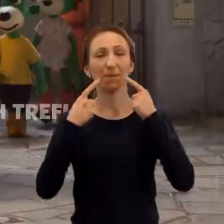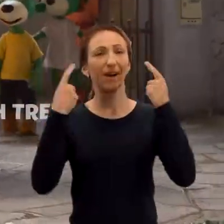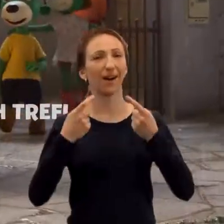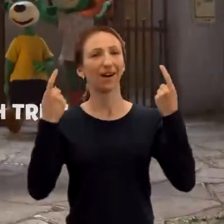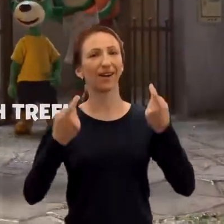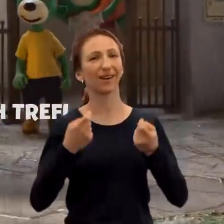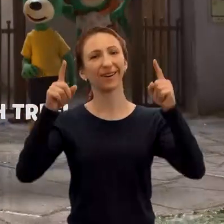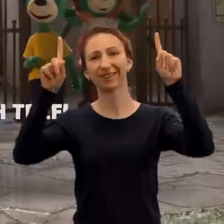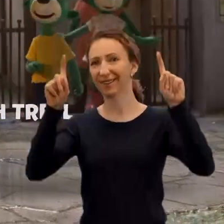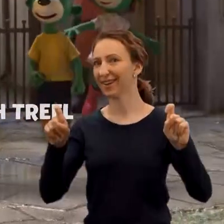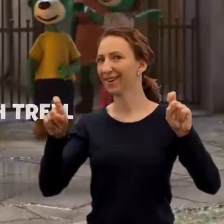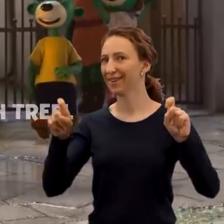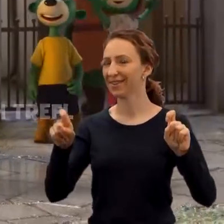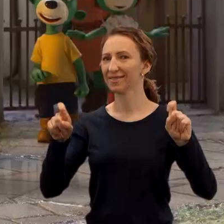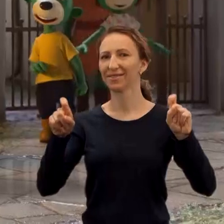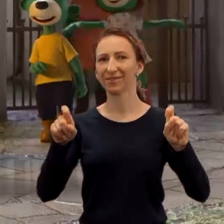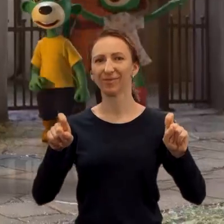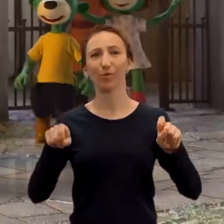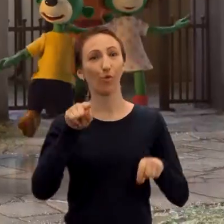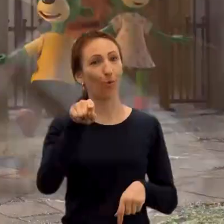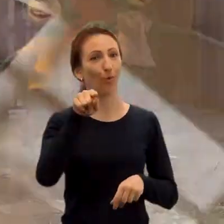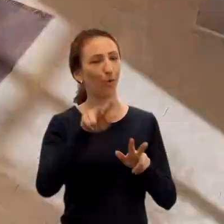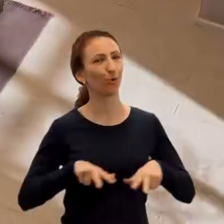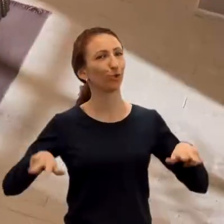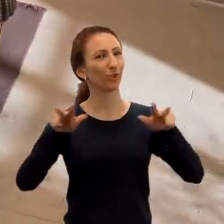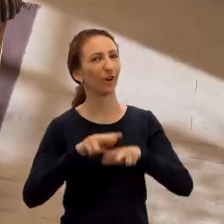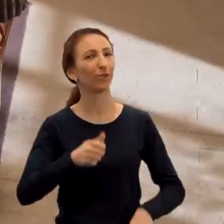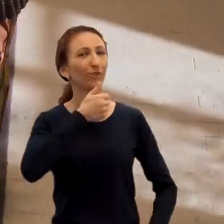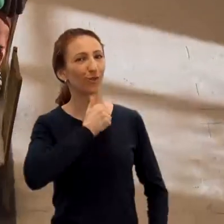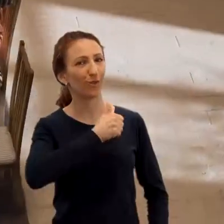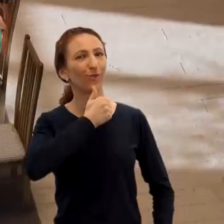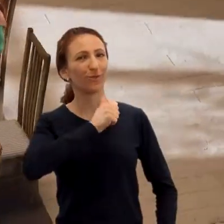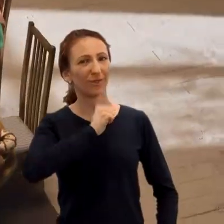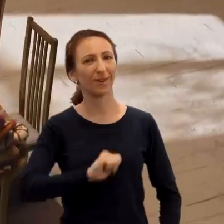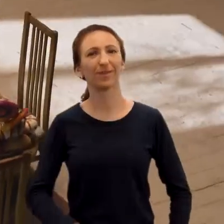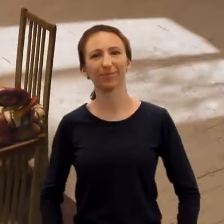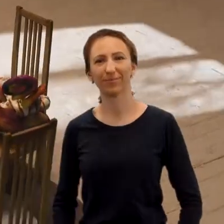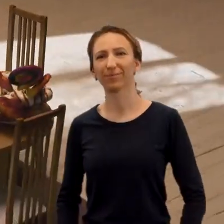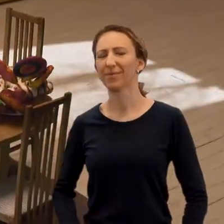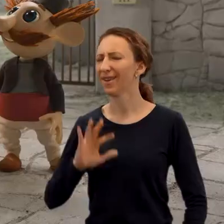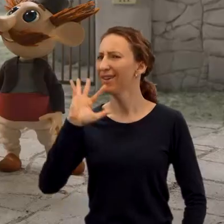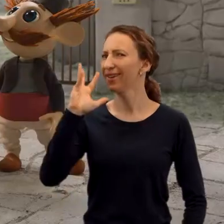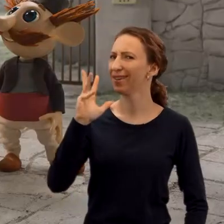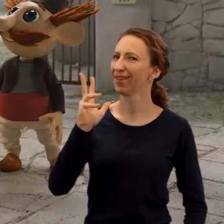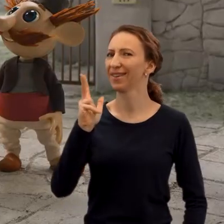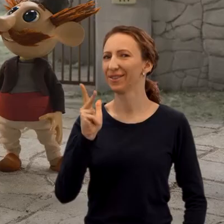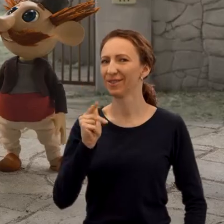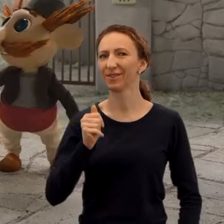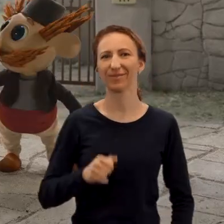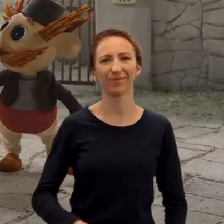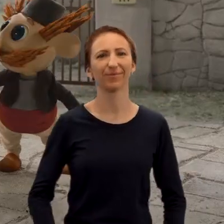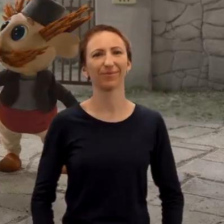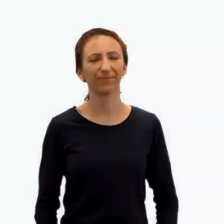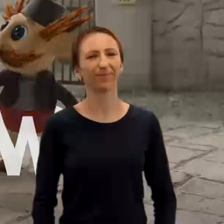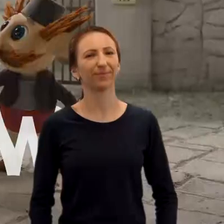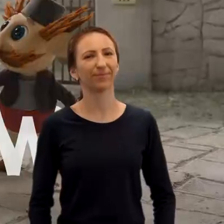Tak bajka się zaczyna. Była sobie treflików rodzina, piękna